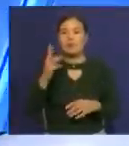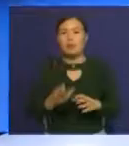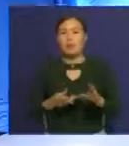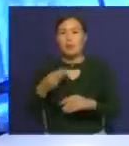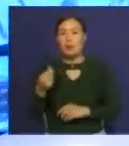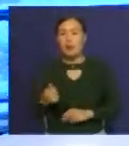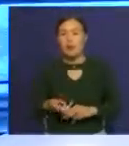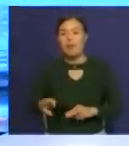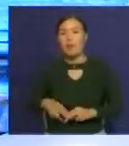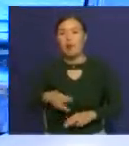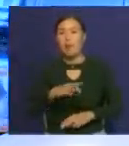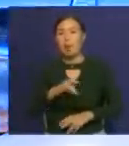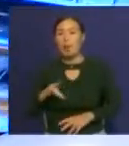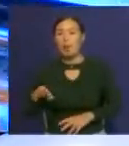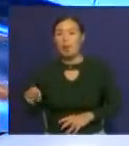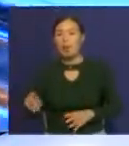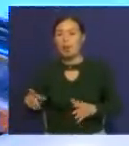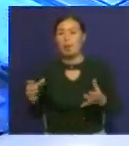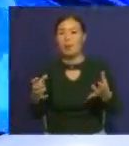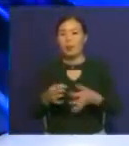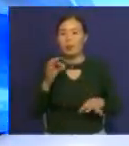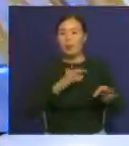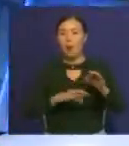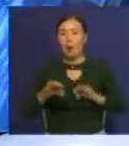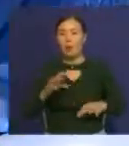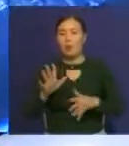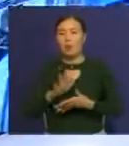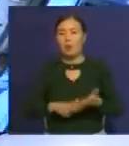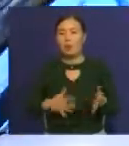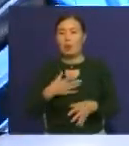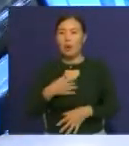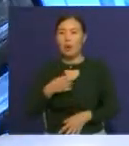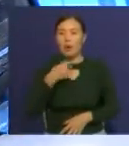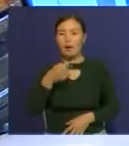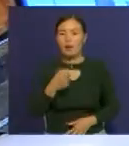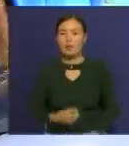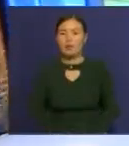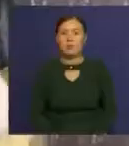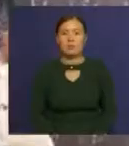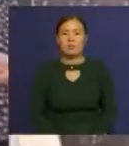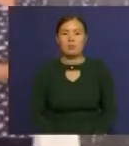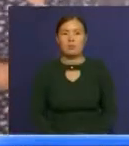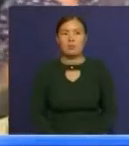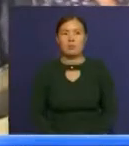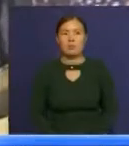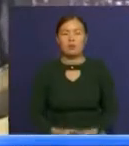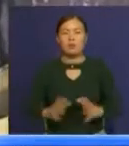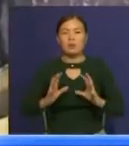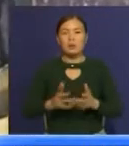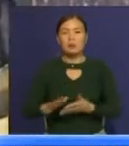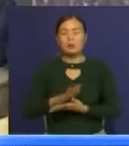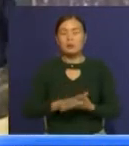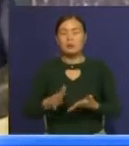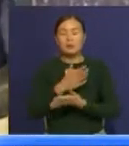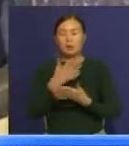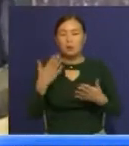платежам. Это породило очереди в департаменте госдоходов. Тему продолжит мой коллега. В мире нет ничего